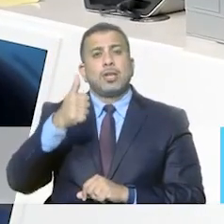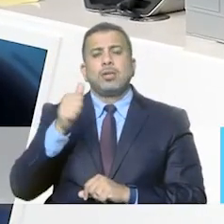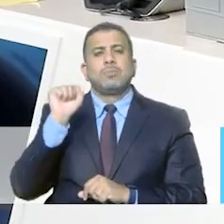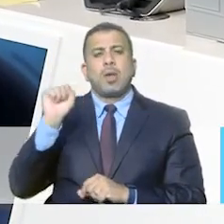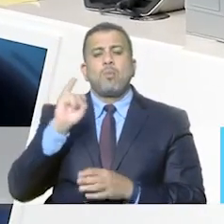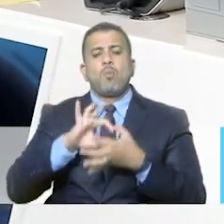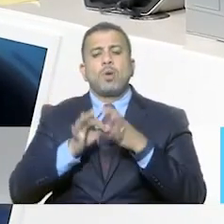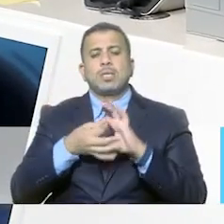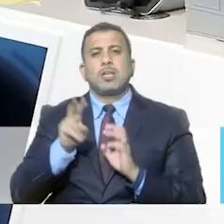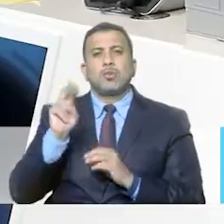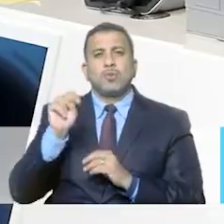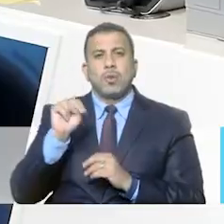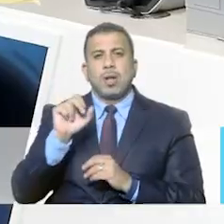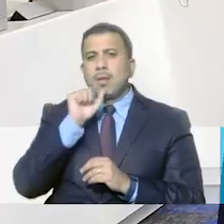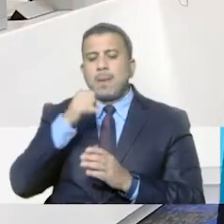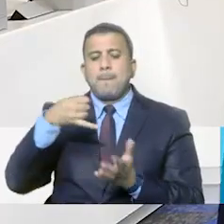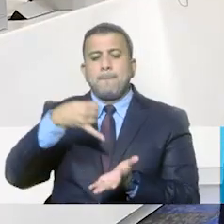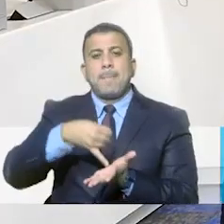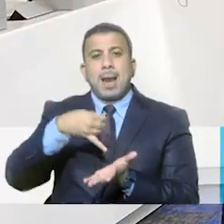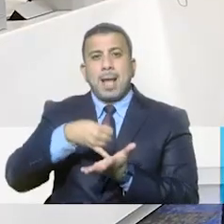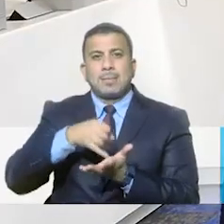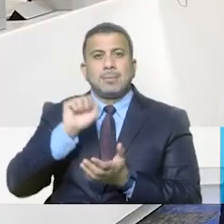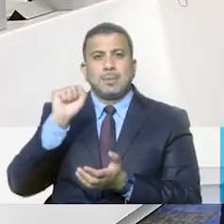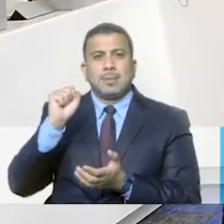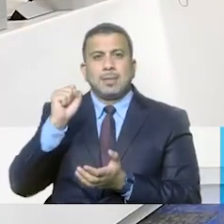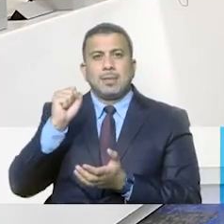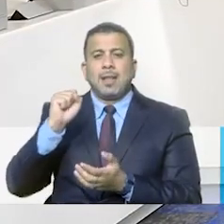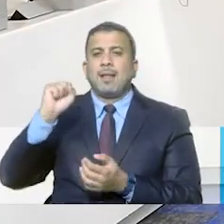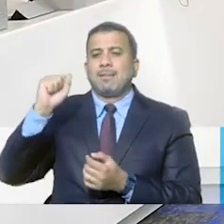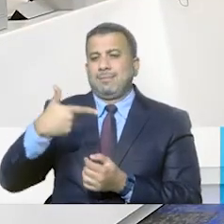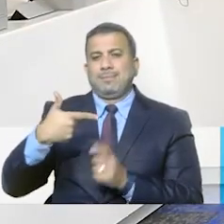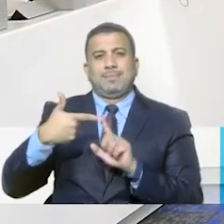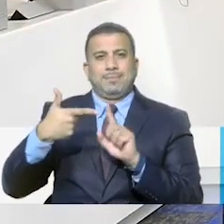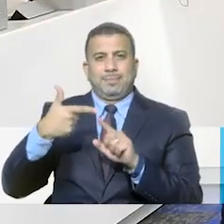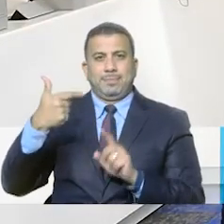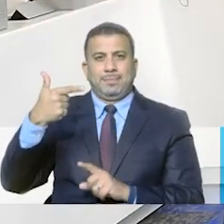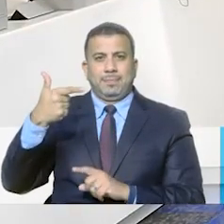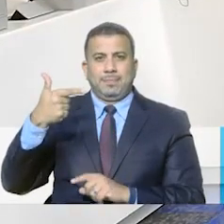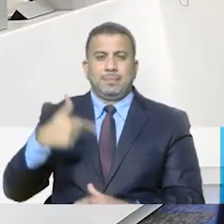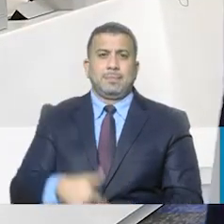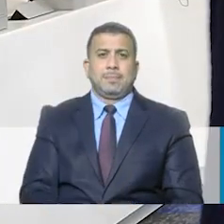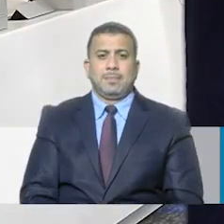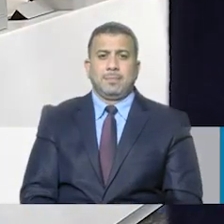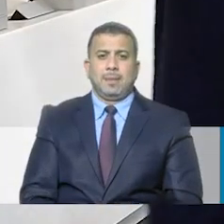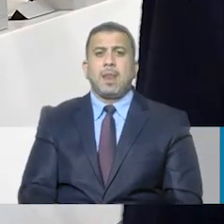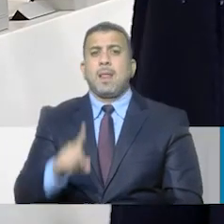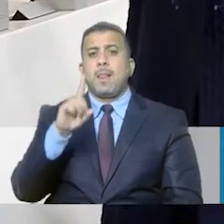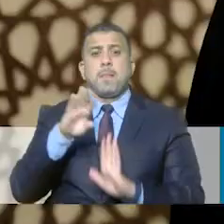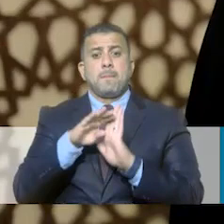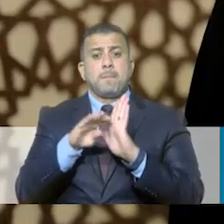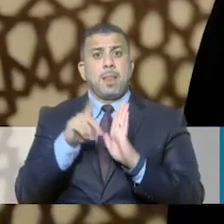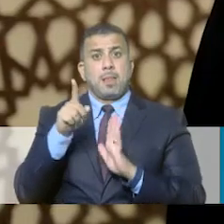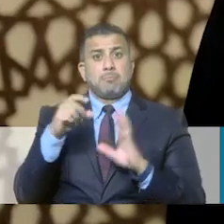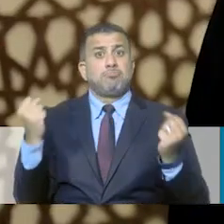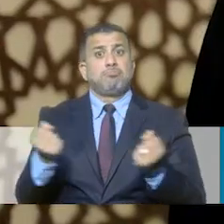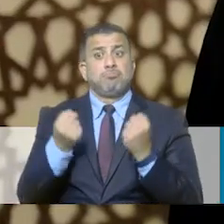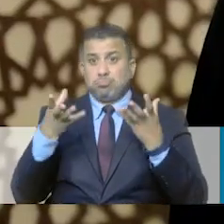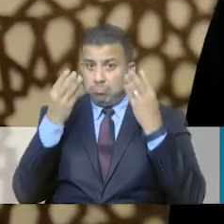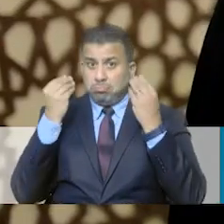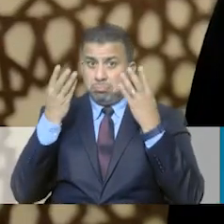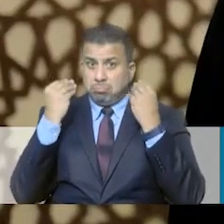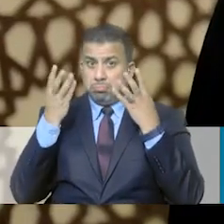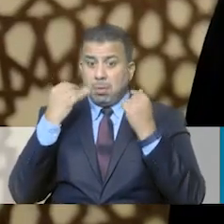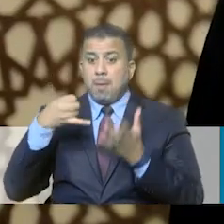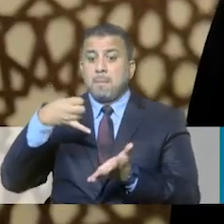اليونسكو للمعاهد والمراكز من الفئة الثانية. إذن البرنامج يعد فرصة للاستفادة من